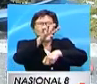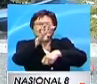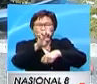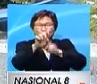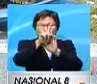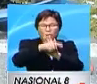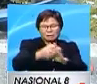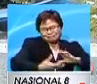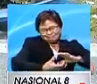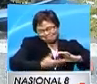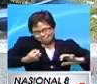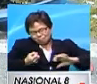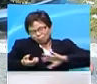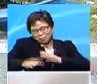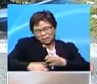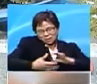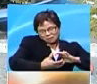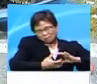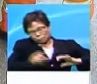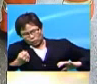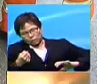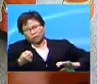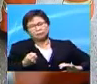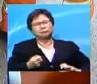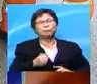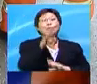minit untuk mengeluarkan mayat